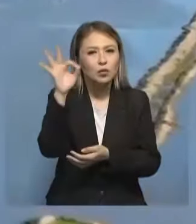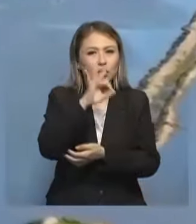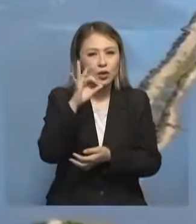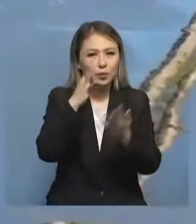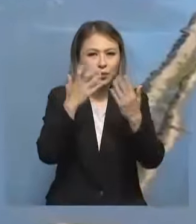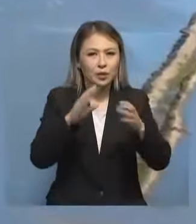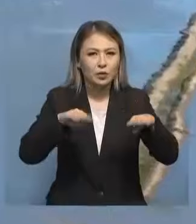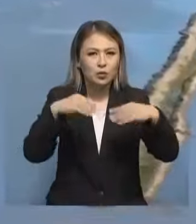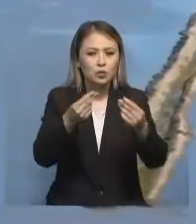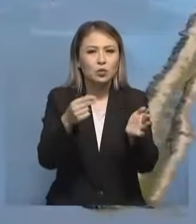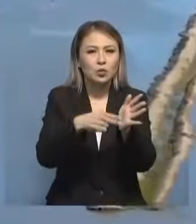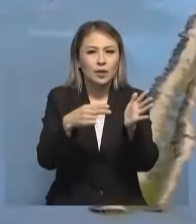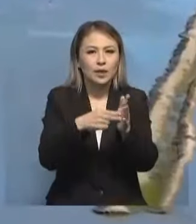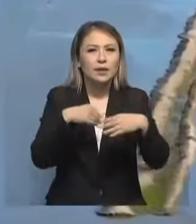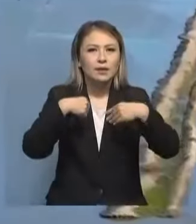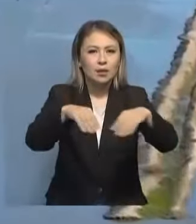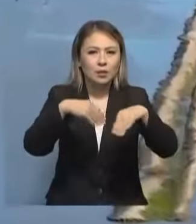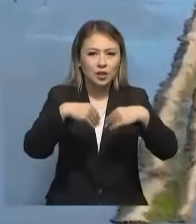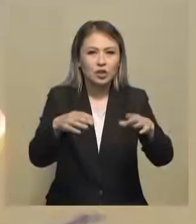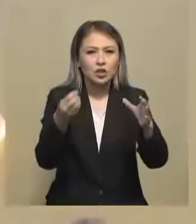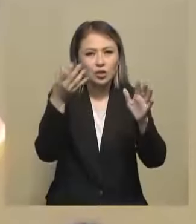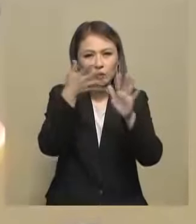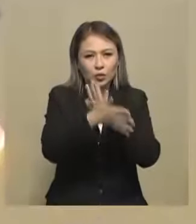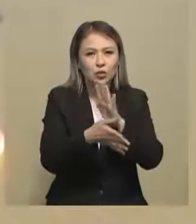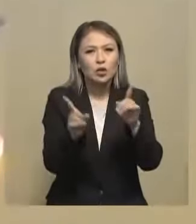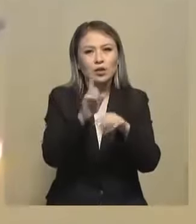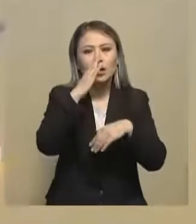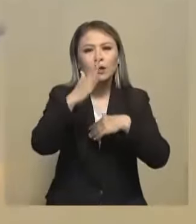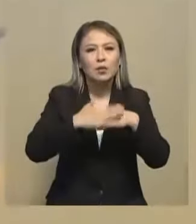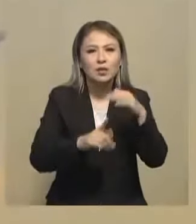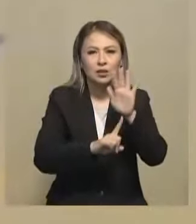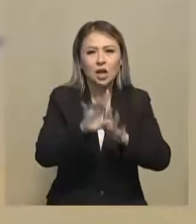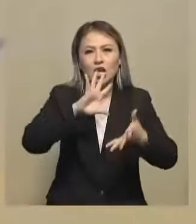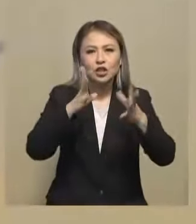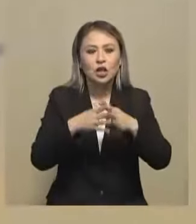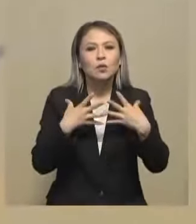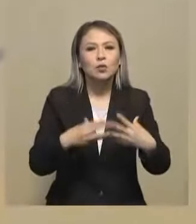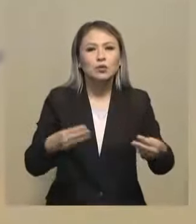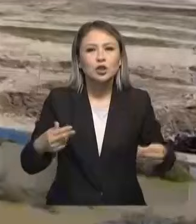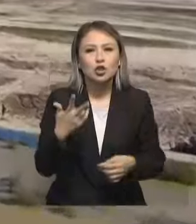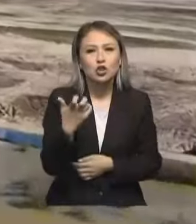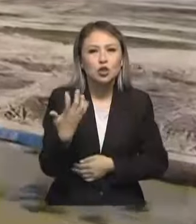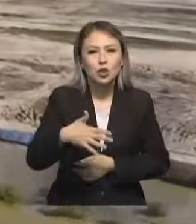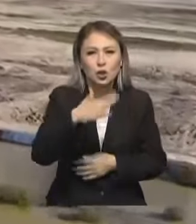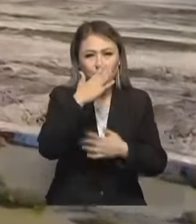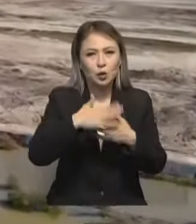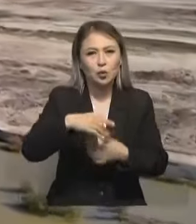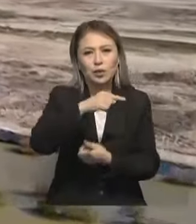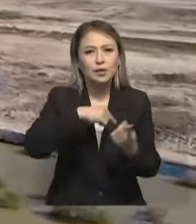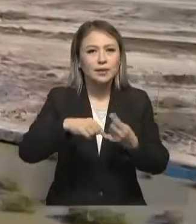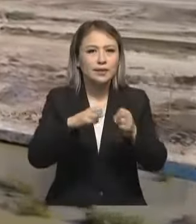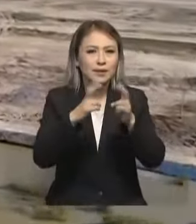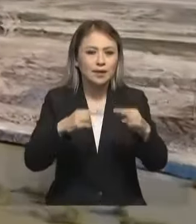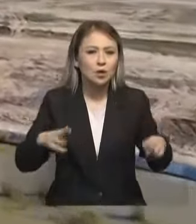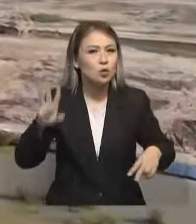мал шаруашылығы бойынша берілген сома. Егіс алқаптарының шығынын өтеу жақын арада басталады. Жалпы көктемде ауданда 350-ге